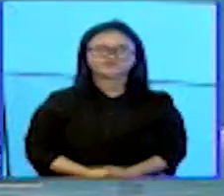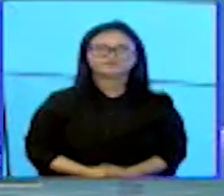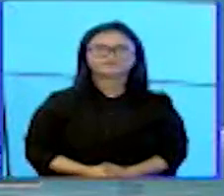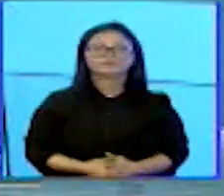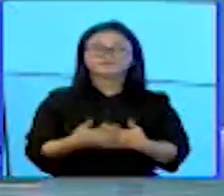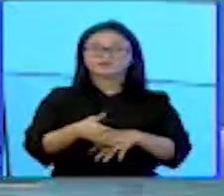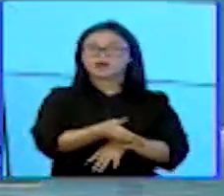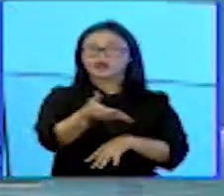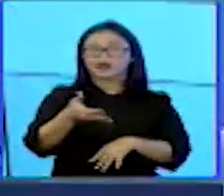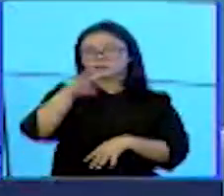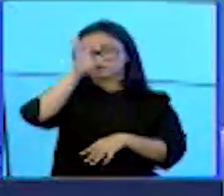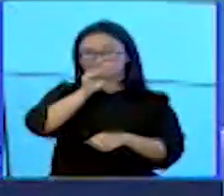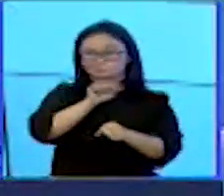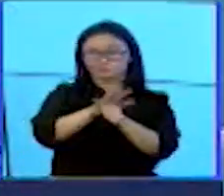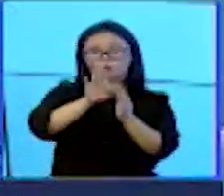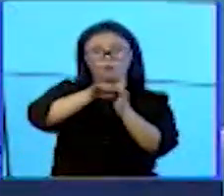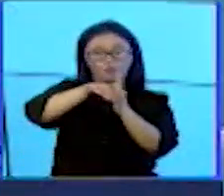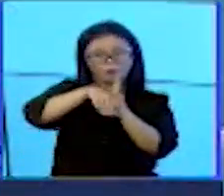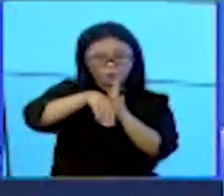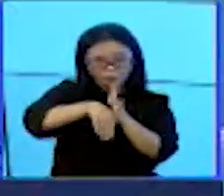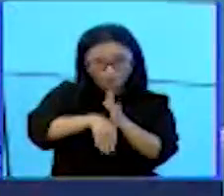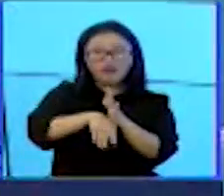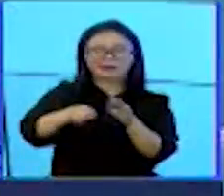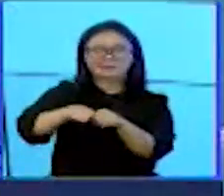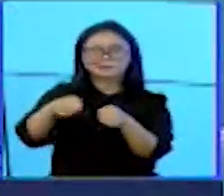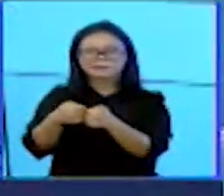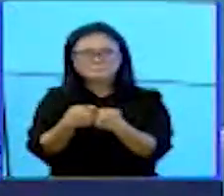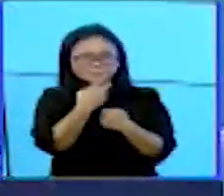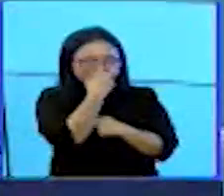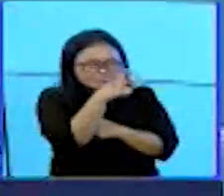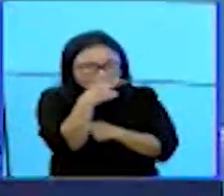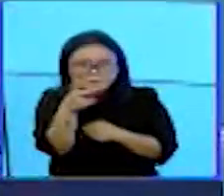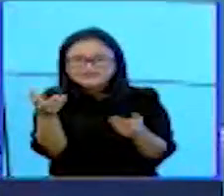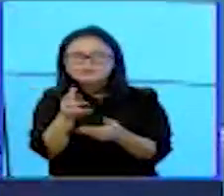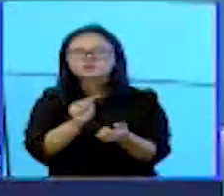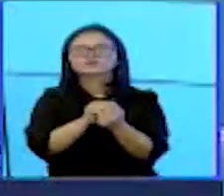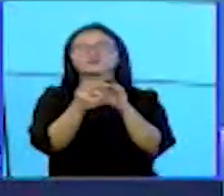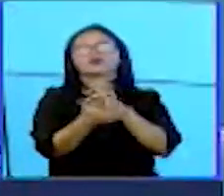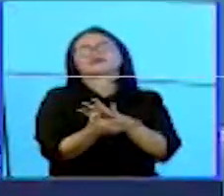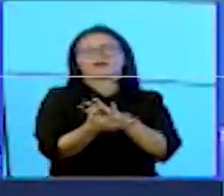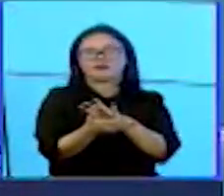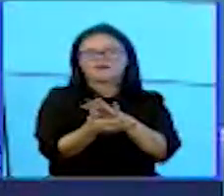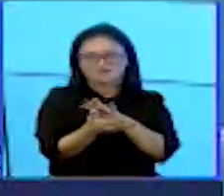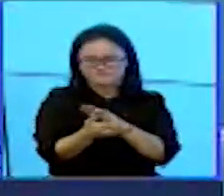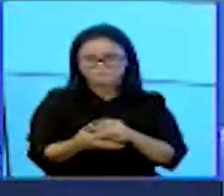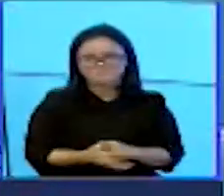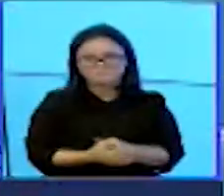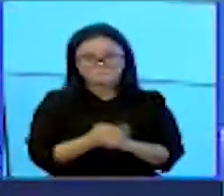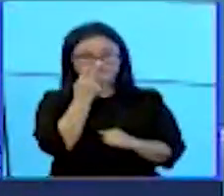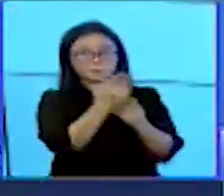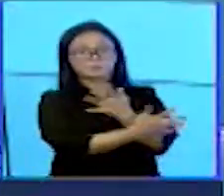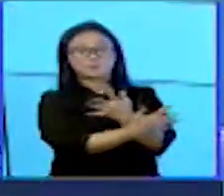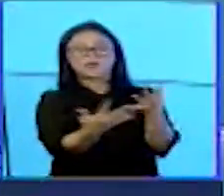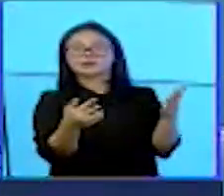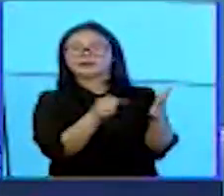Pemirsa, untuk mengendalikan penyebaran virus corona, aparat gabungan menggelar razia justisi di pusat keramaian di Surabaya, Jawa Timur. Ratusan warga